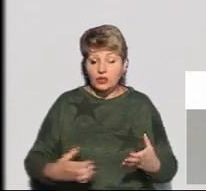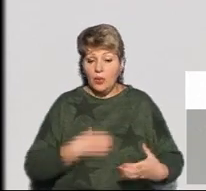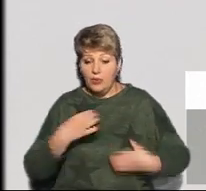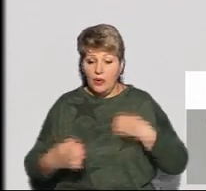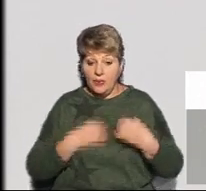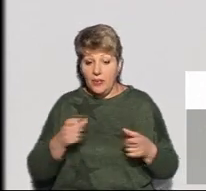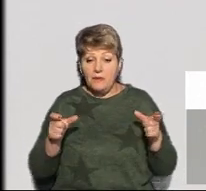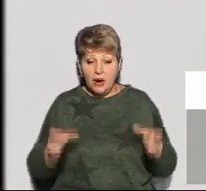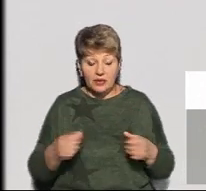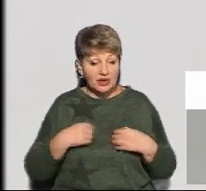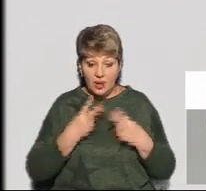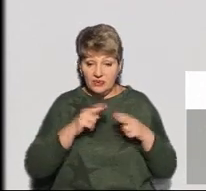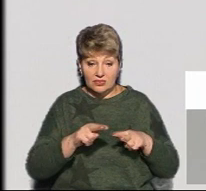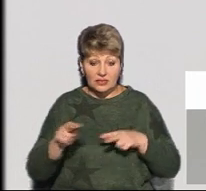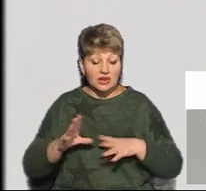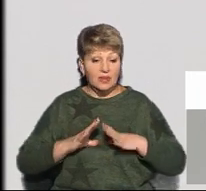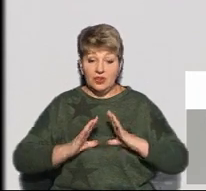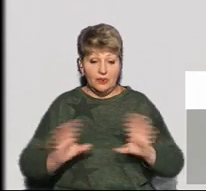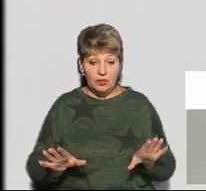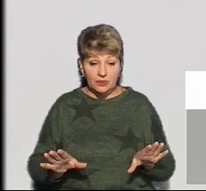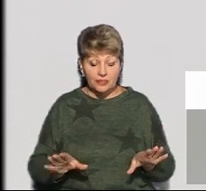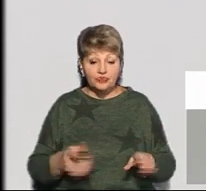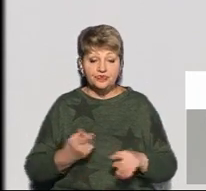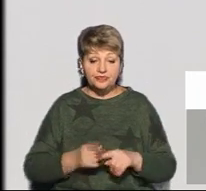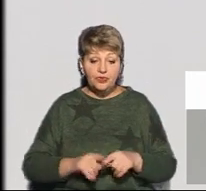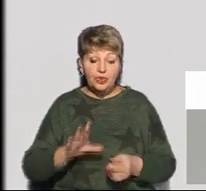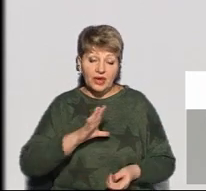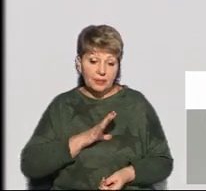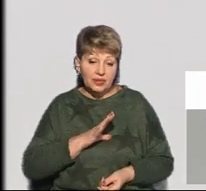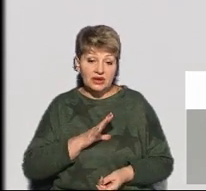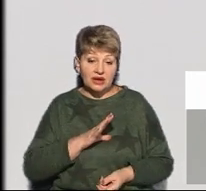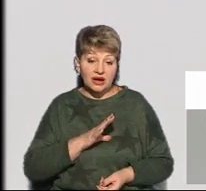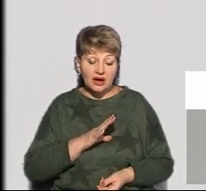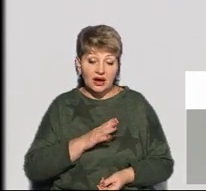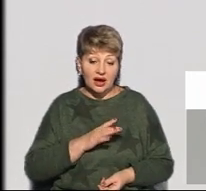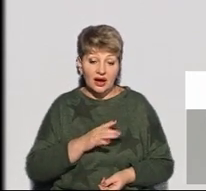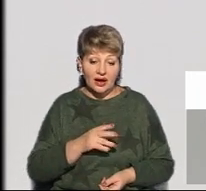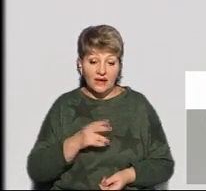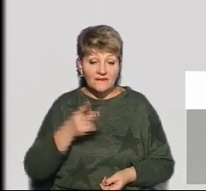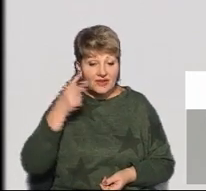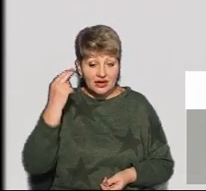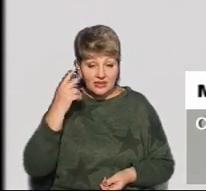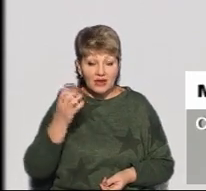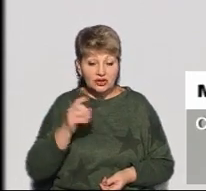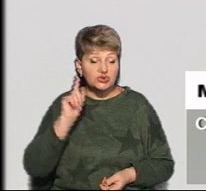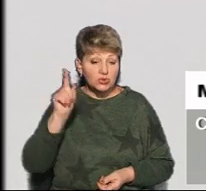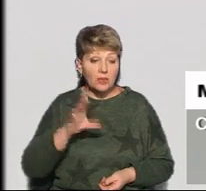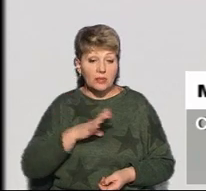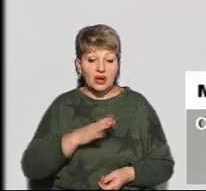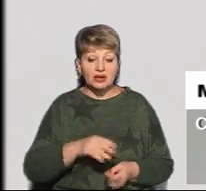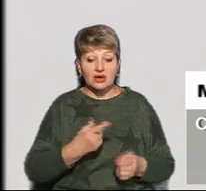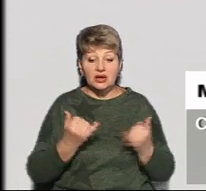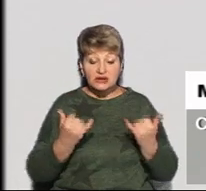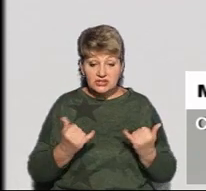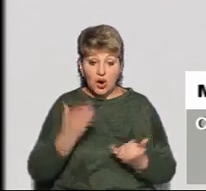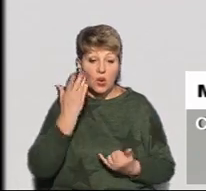Єдиний випадок паніки я спостерігав у Нових Санжарах, коли все лише починалося і ймовірність зараження була там дорівнювала нулю.